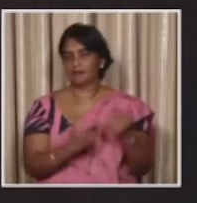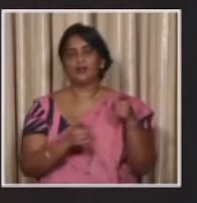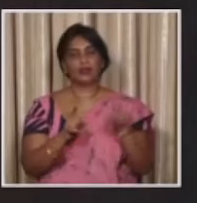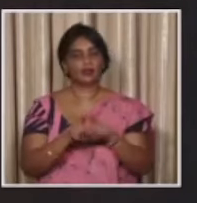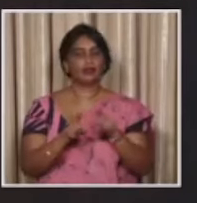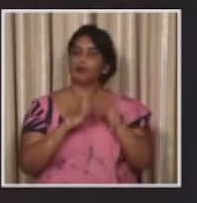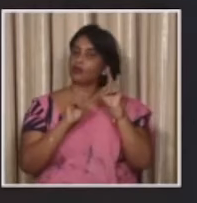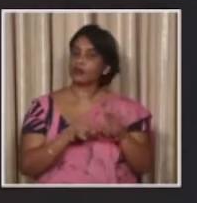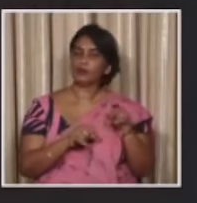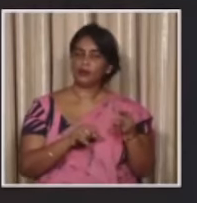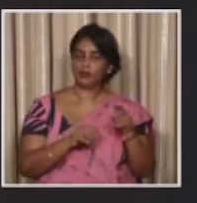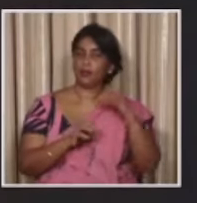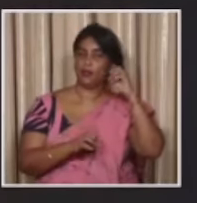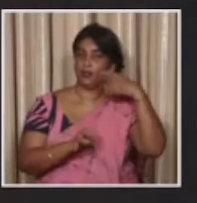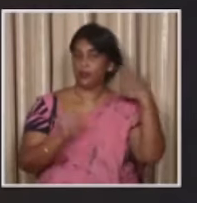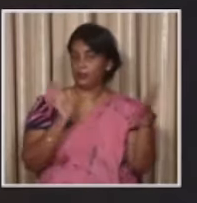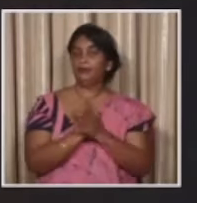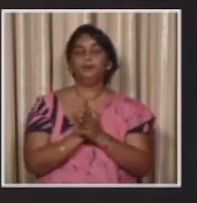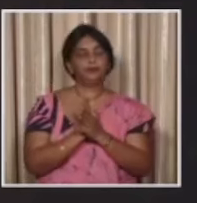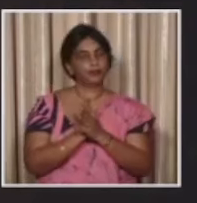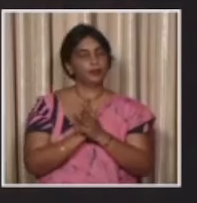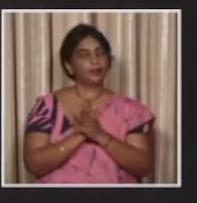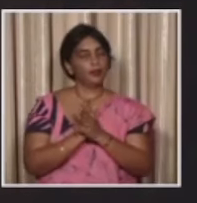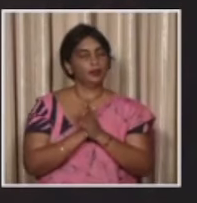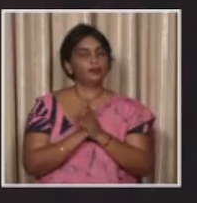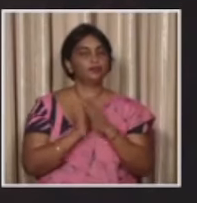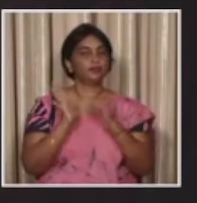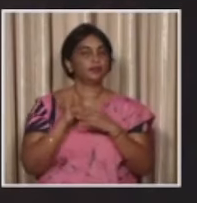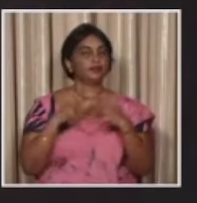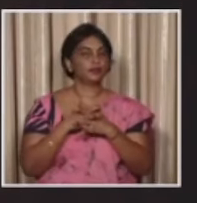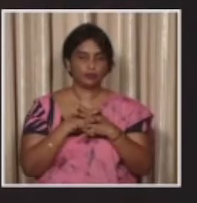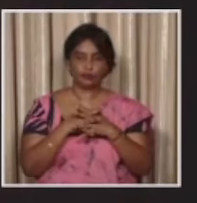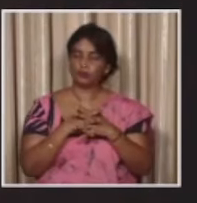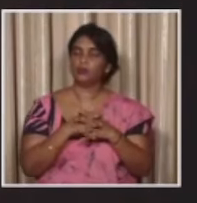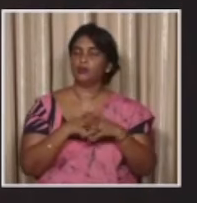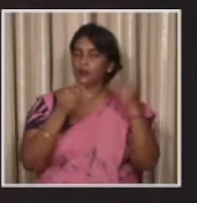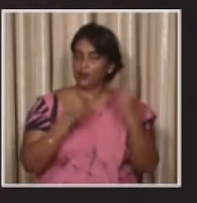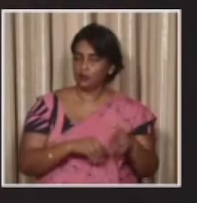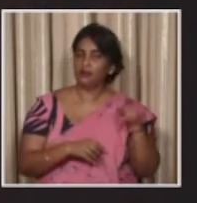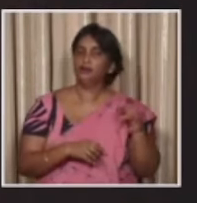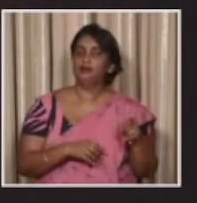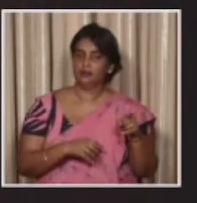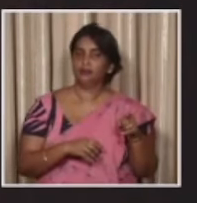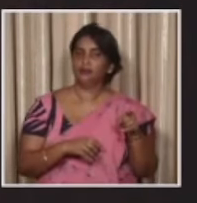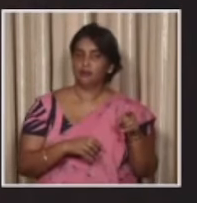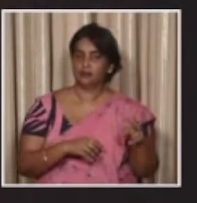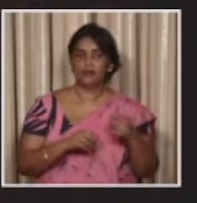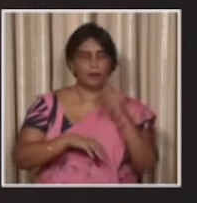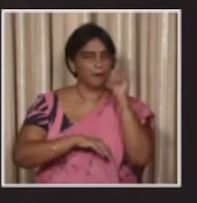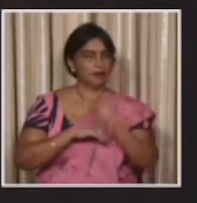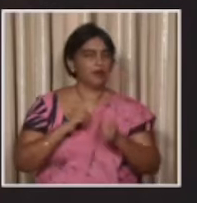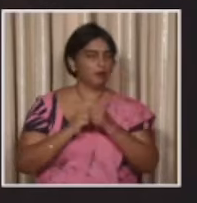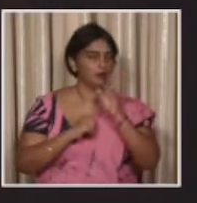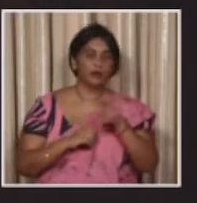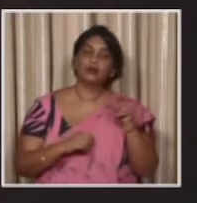කරලා ඒ වගේ ඒ පද්ධතියට එකතු කරන්න තියෙන ඒ මෙගාවොට් ප්‍රමාණය නැති කරන්න යම්කිසි සැලසුම ක්‍රියාත්මක